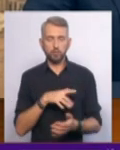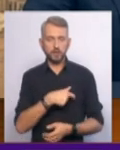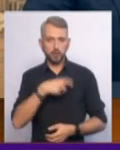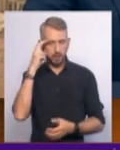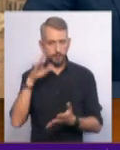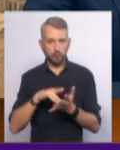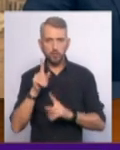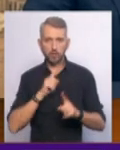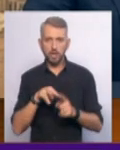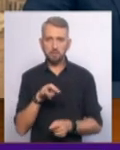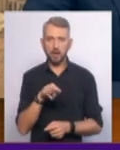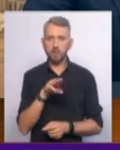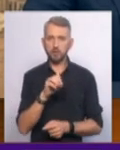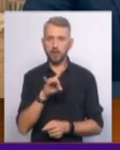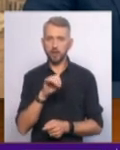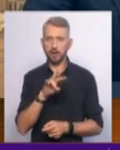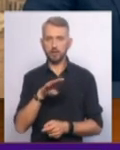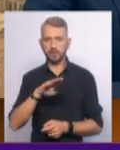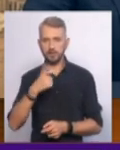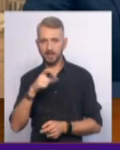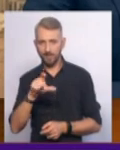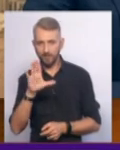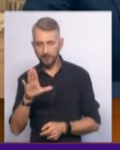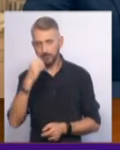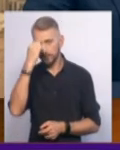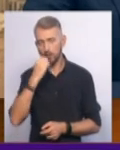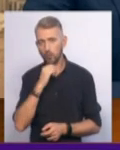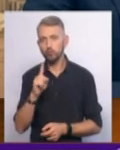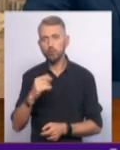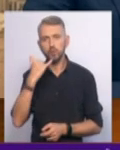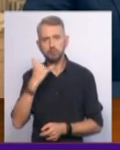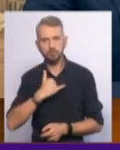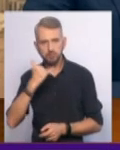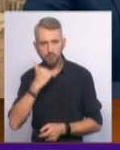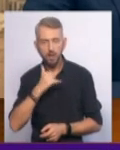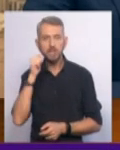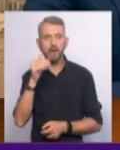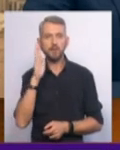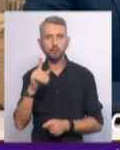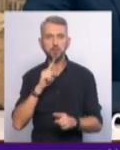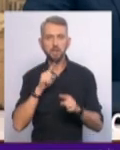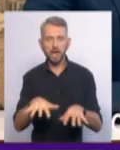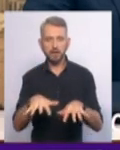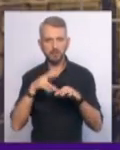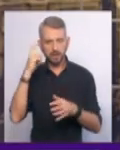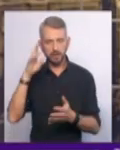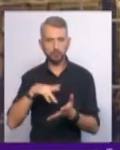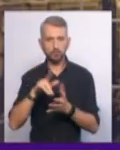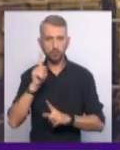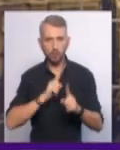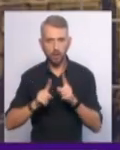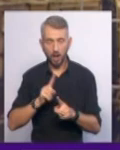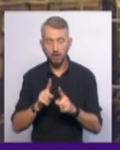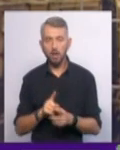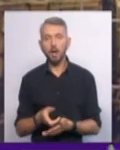Київської міської ради пан Михайло Терентьєв. Вам вдячна за те, що ви активно долучалися. Завтра на вас чекає пленарне засідання Київської міської ради, а у